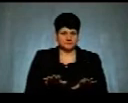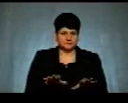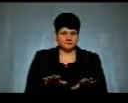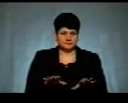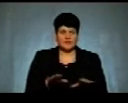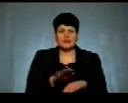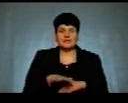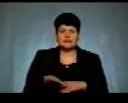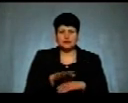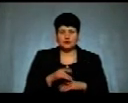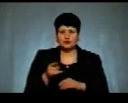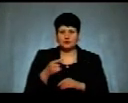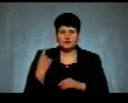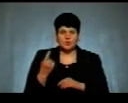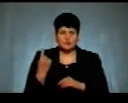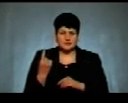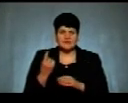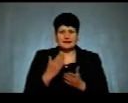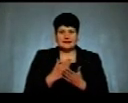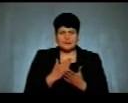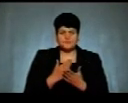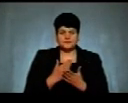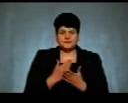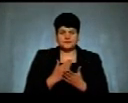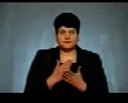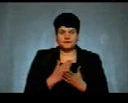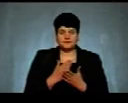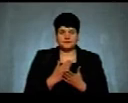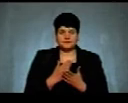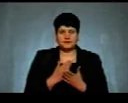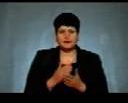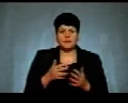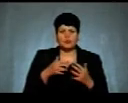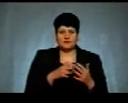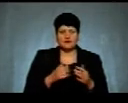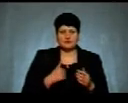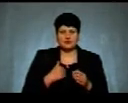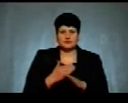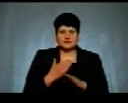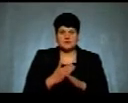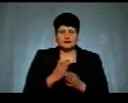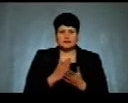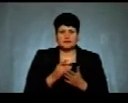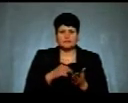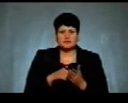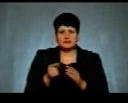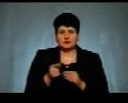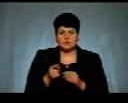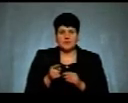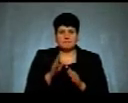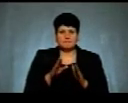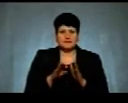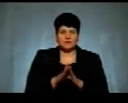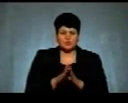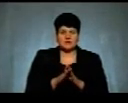На території Тернопільської області є як бойова військова частина, яка дислокується безпосередньо в місті Тернополі, так і підрозділи